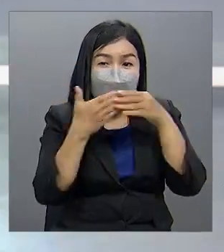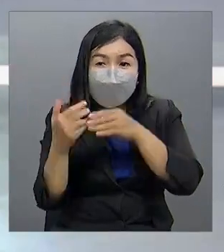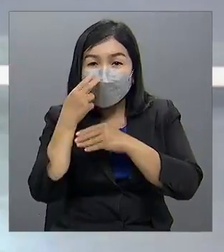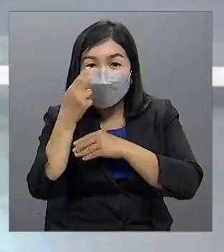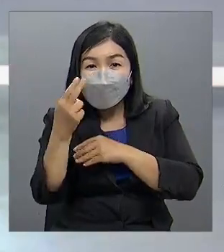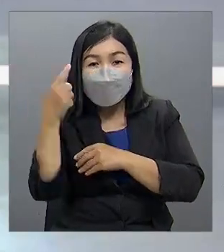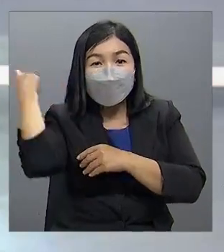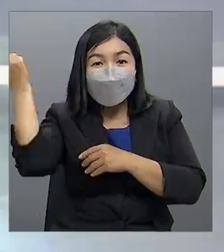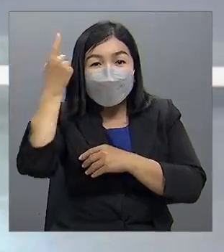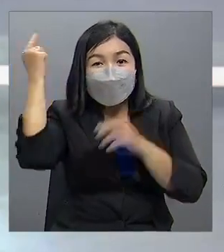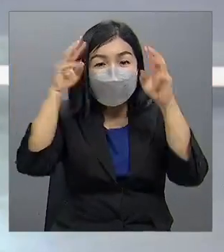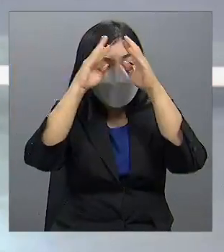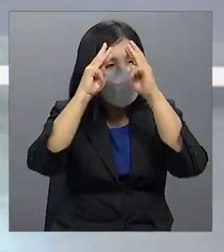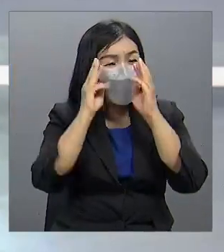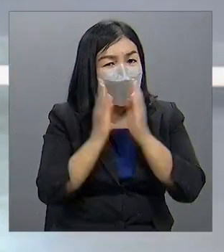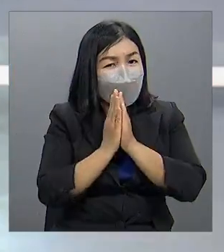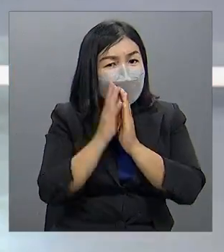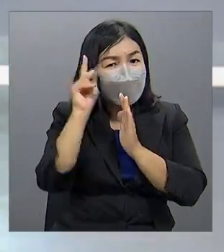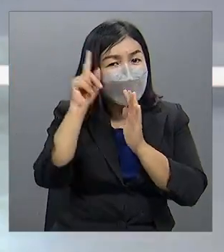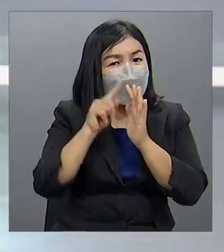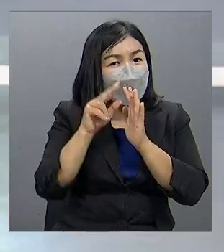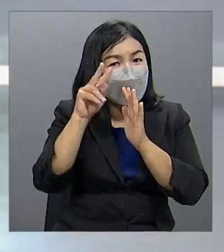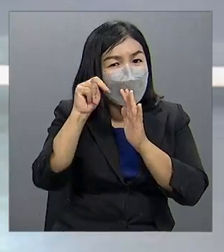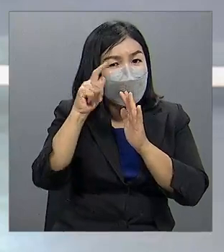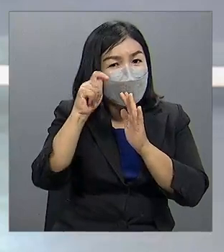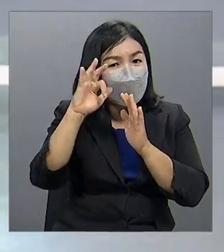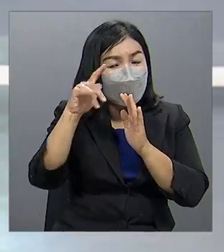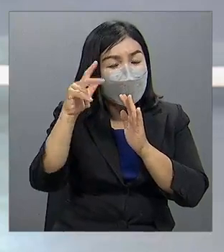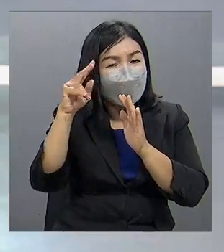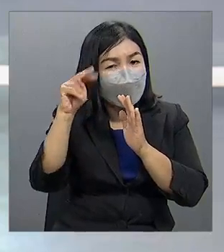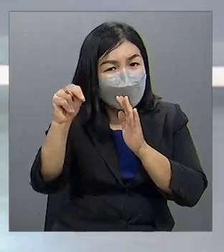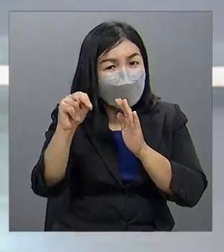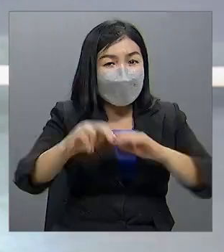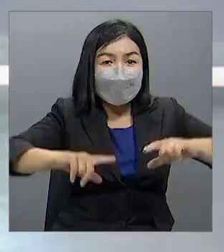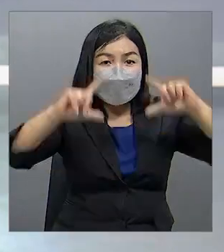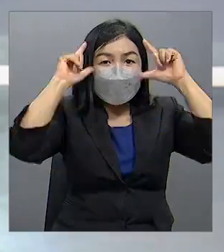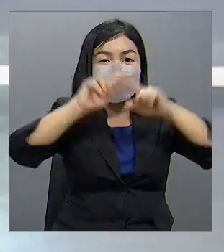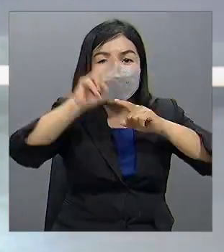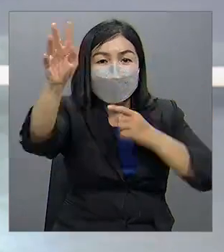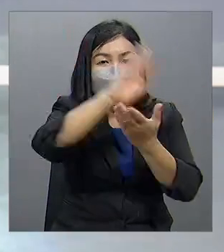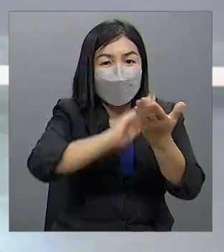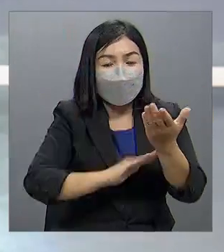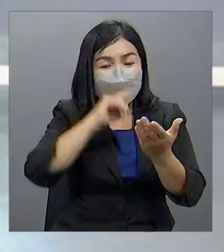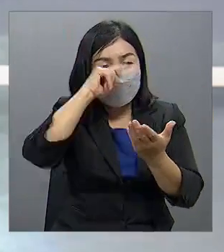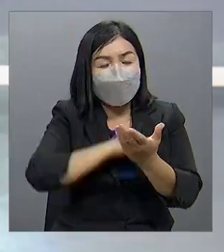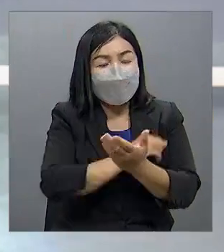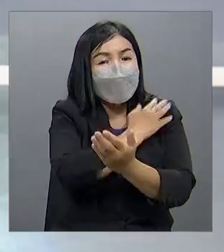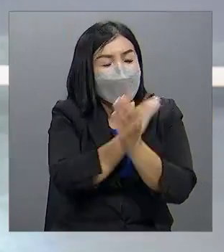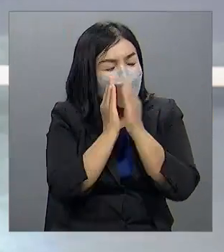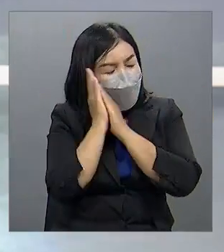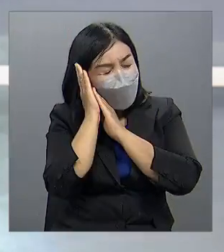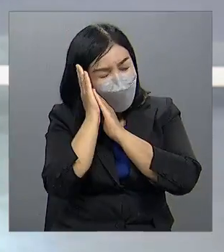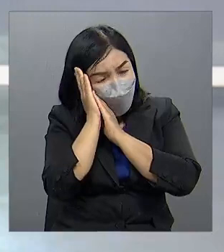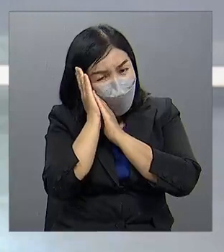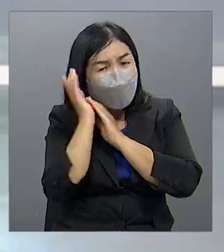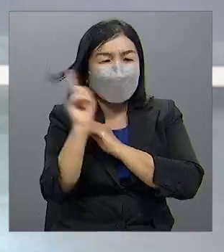ป็นที่ประดิษฐานของพระนอนที่ยาวอันดับ2ของประเทศไทยนั่นเองนะคะสวยงามมากๆเลยหลายคนถามว่าเอ๊ะทำไมถึงว่าไม่มี